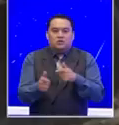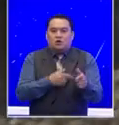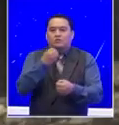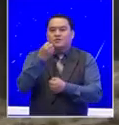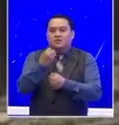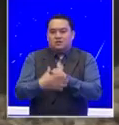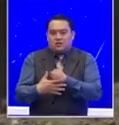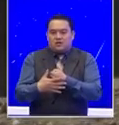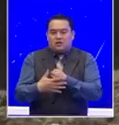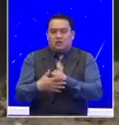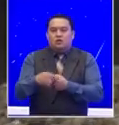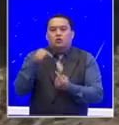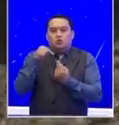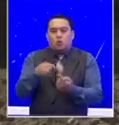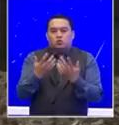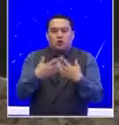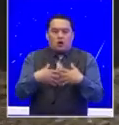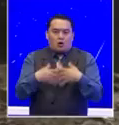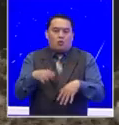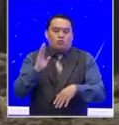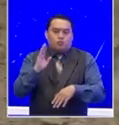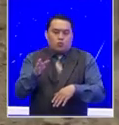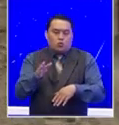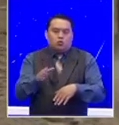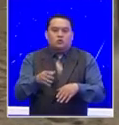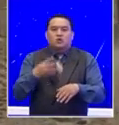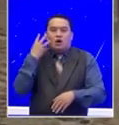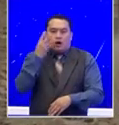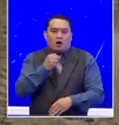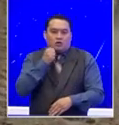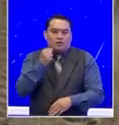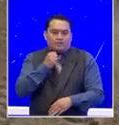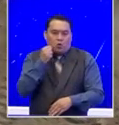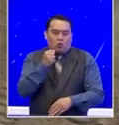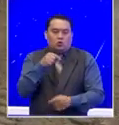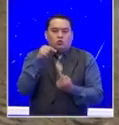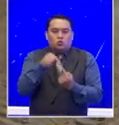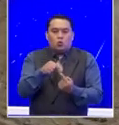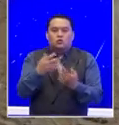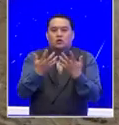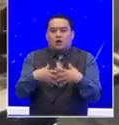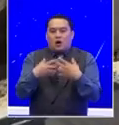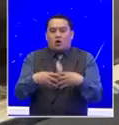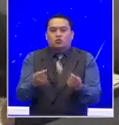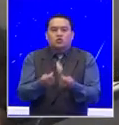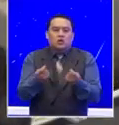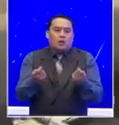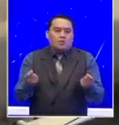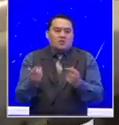центров, сеет с точным расчетом размера будущих корнеплодов. Соответственно, идет точный расчет семян. Главное, что